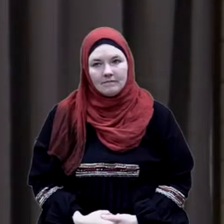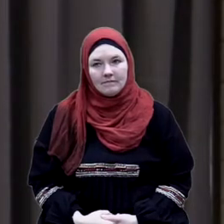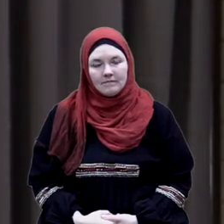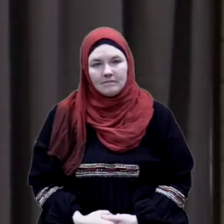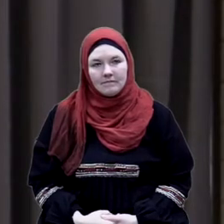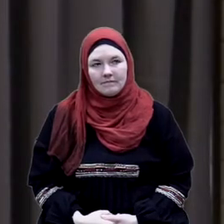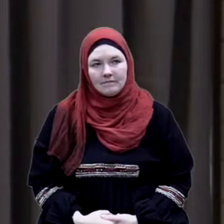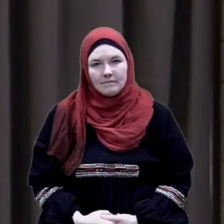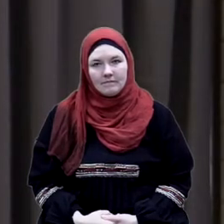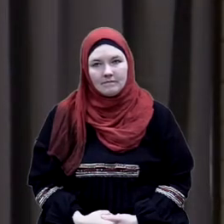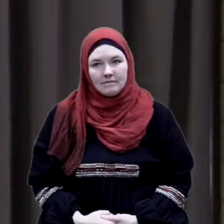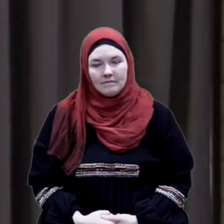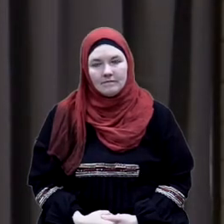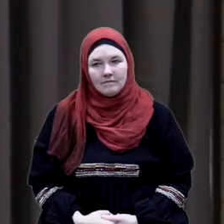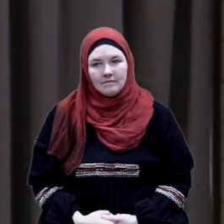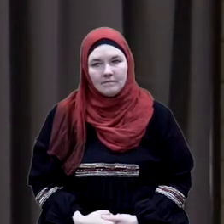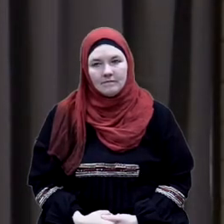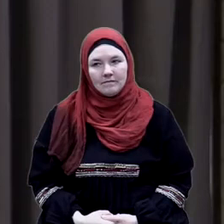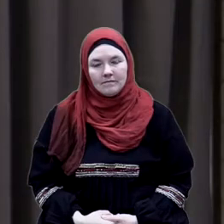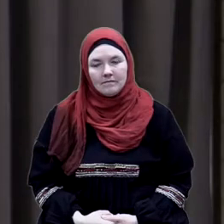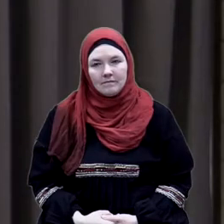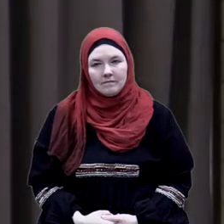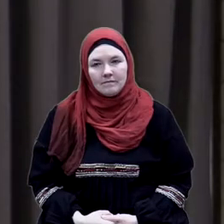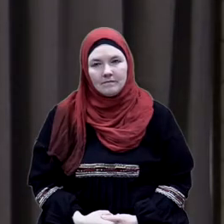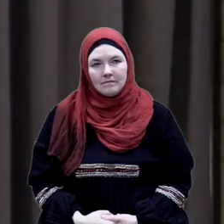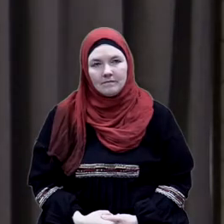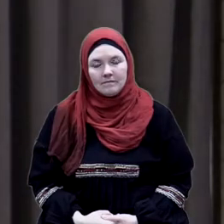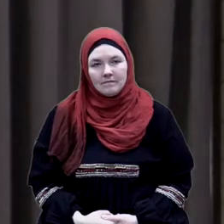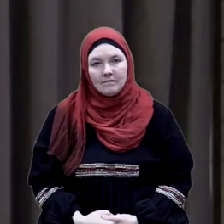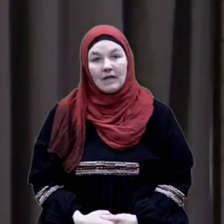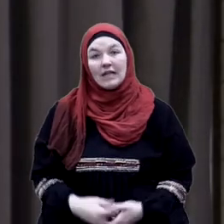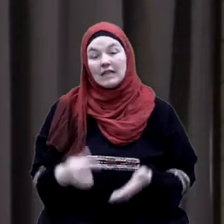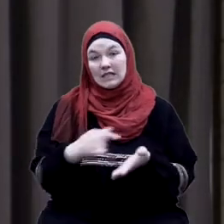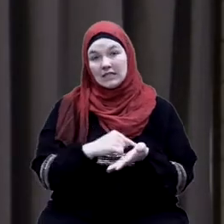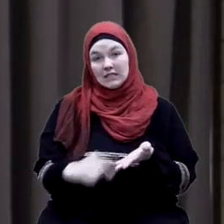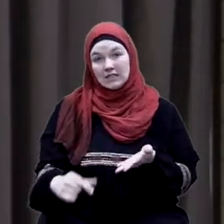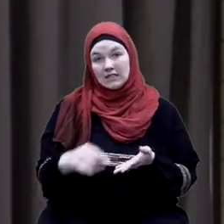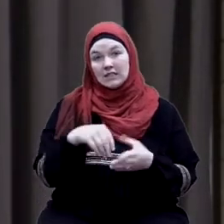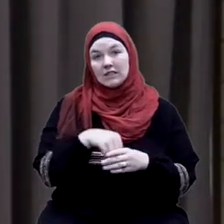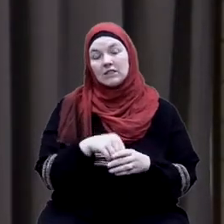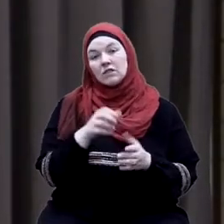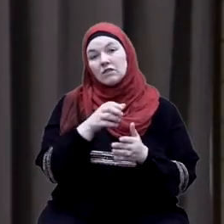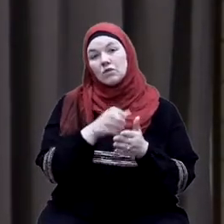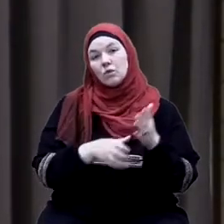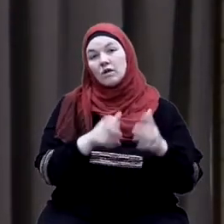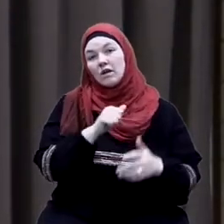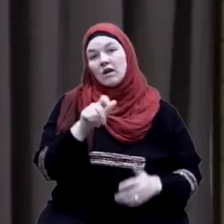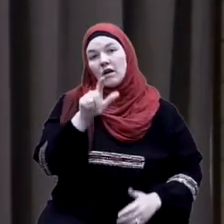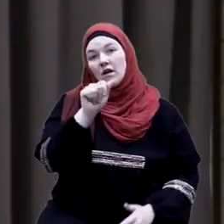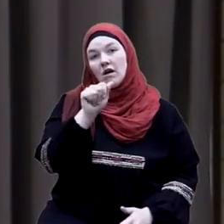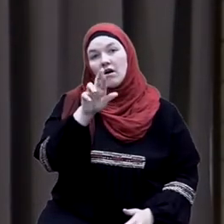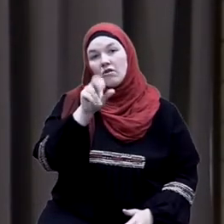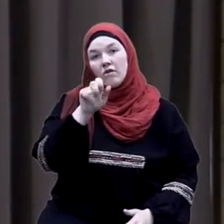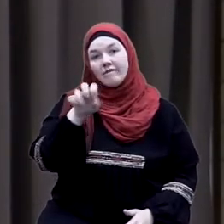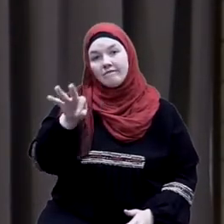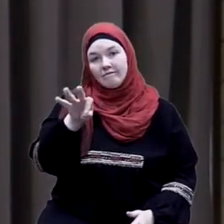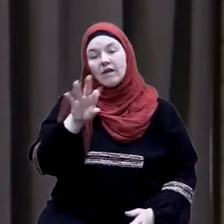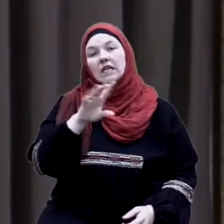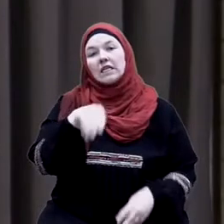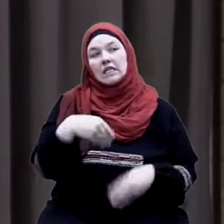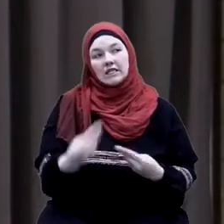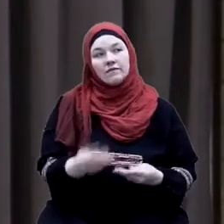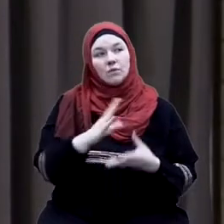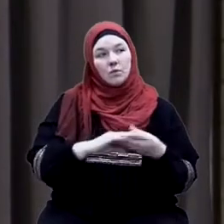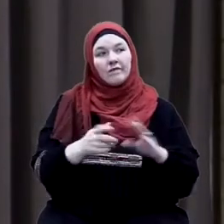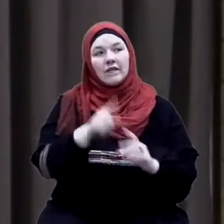الآيات لقوم يؤمنون. So this ayah in Surah Al-A'raf gives us the story of our